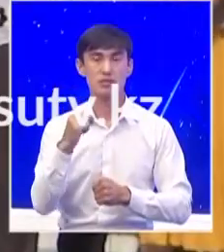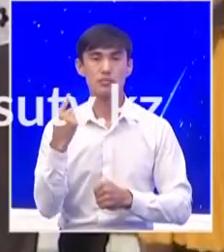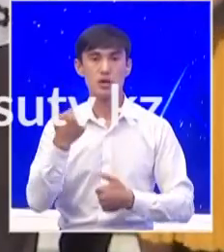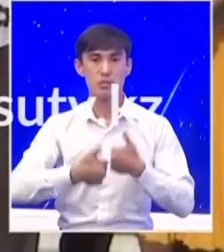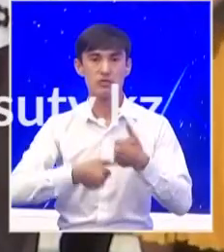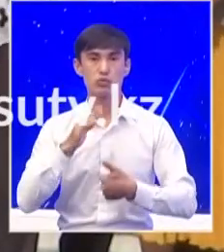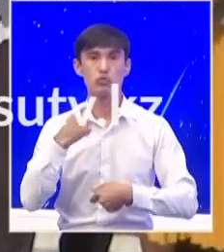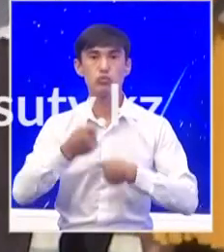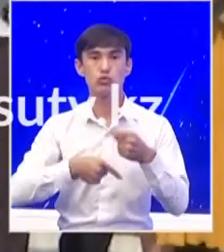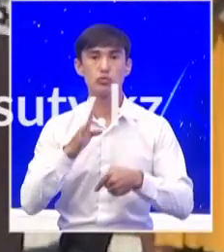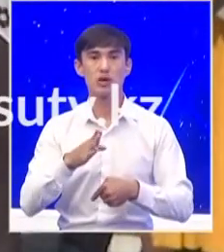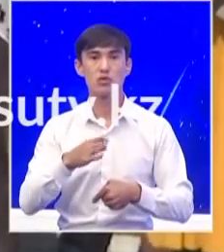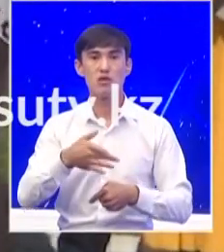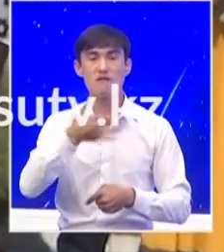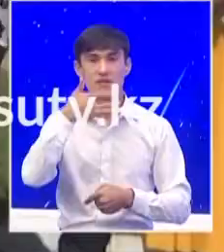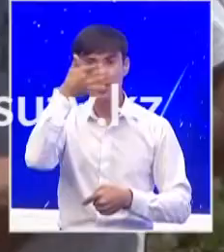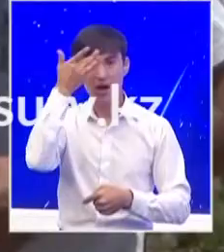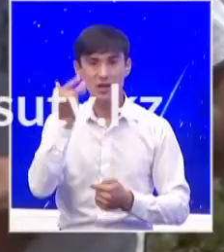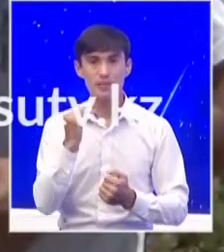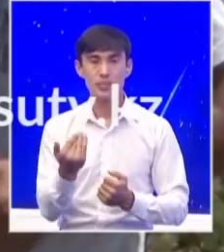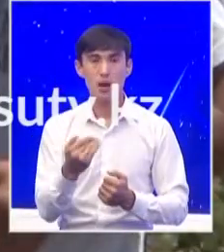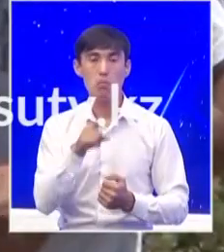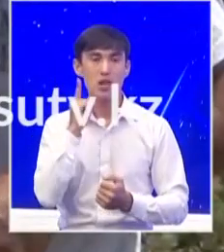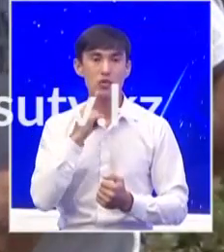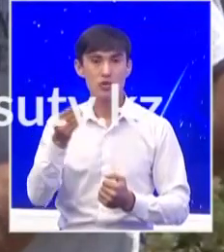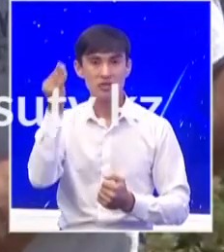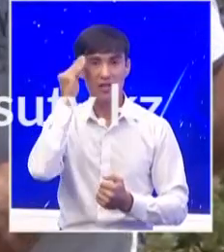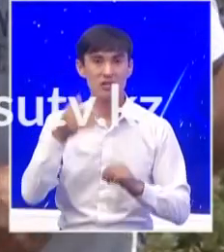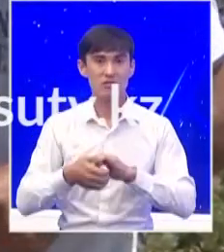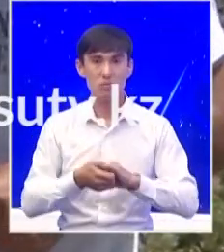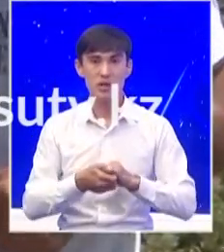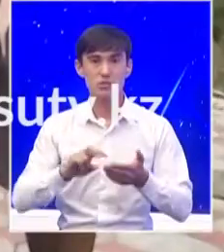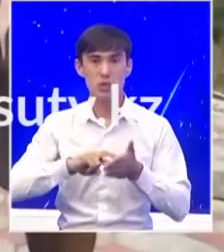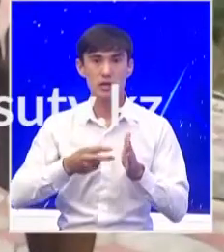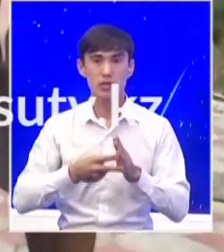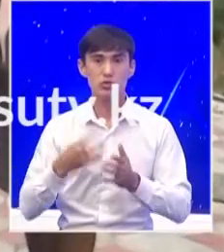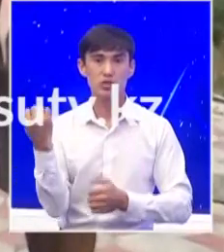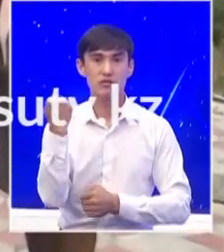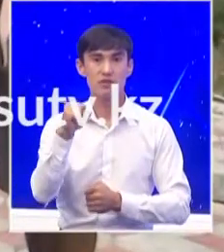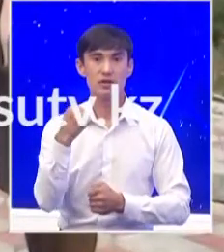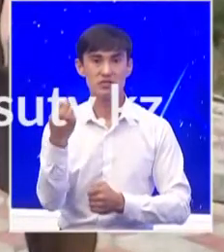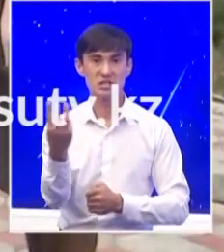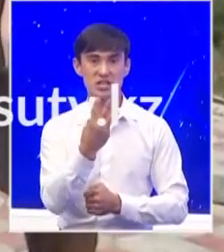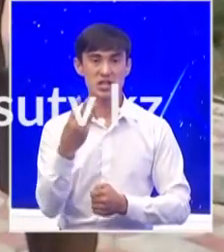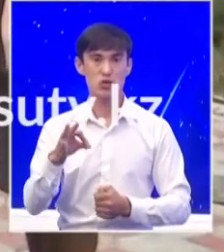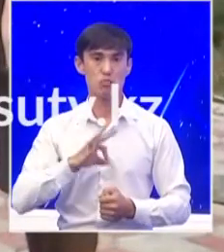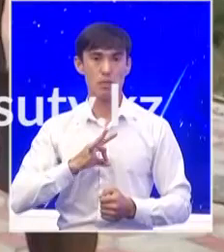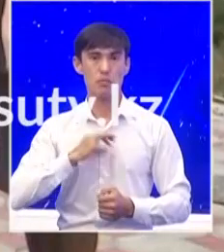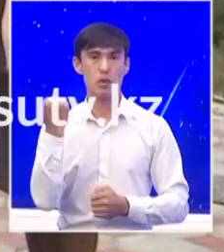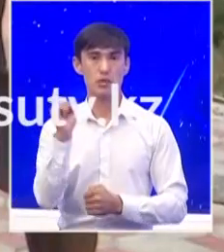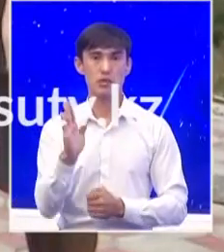в будущем году в Италии. Молодой, но амбициозный и талантливый борец планирует завоевать на нем 3-й титул